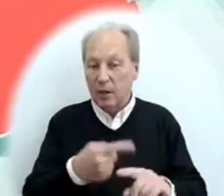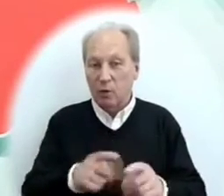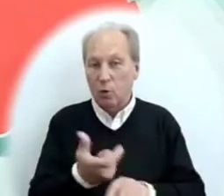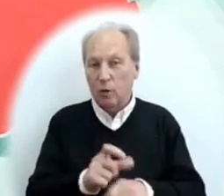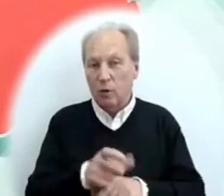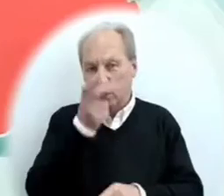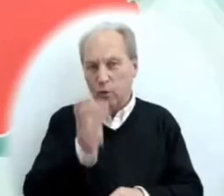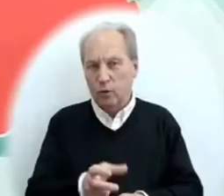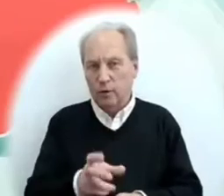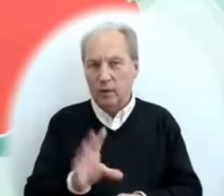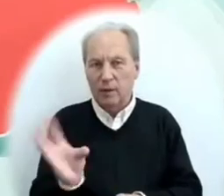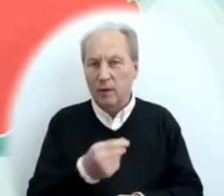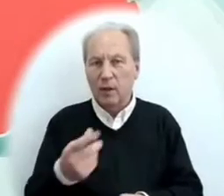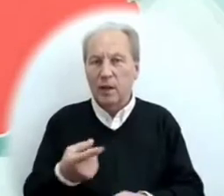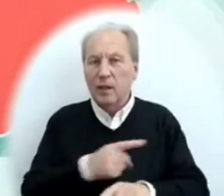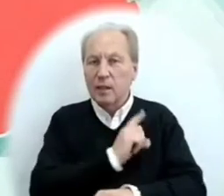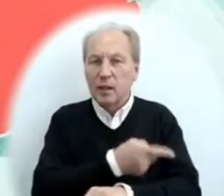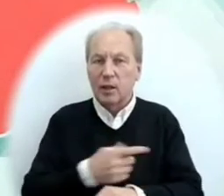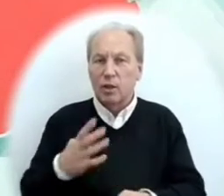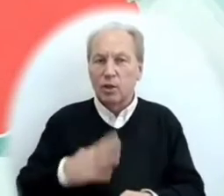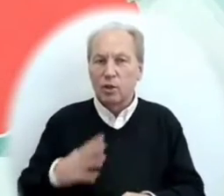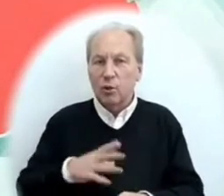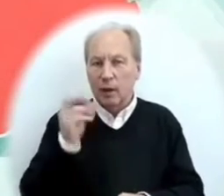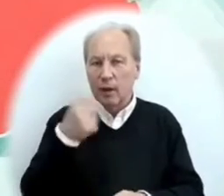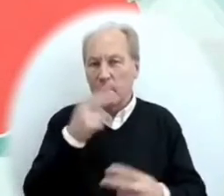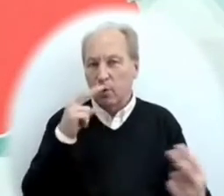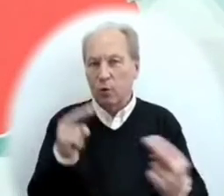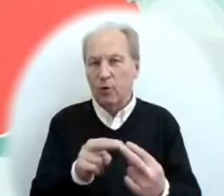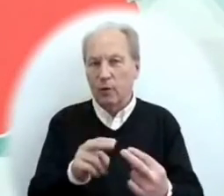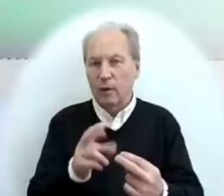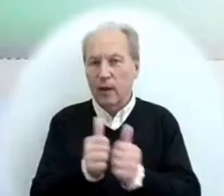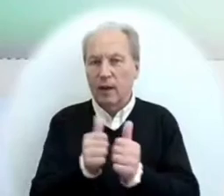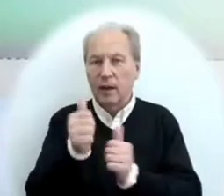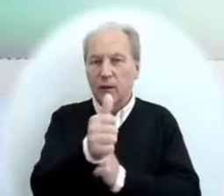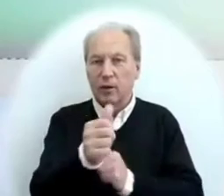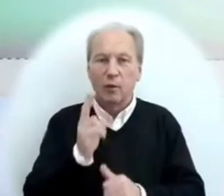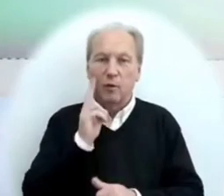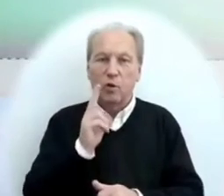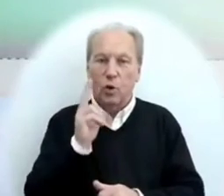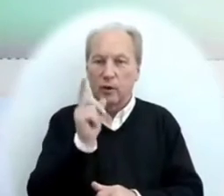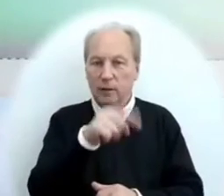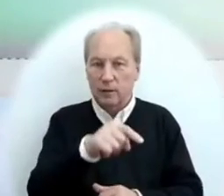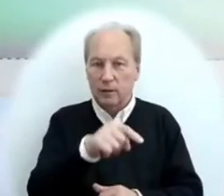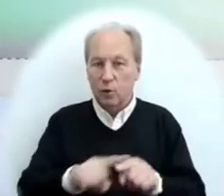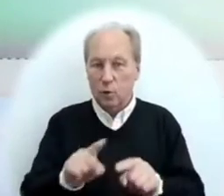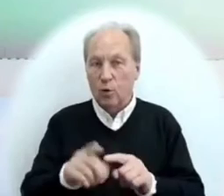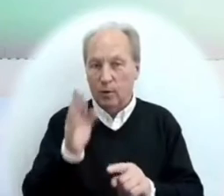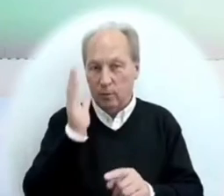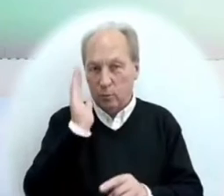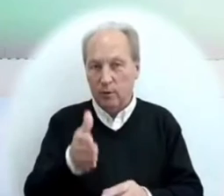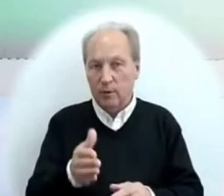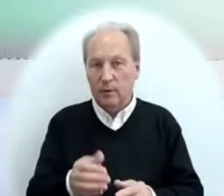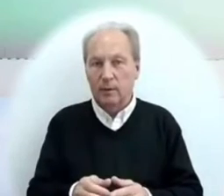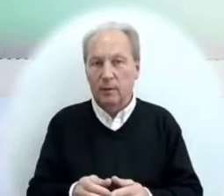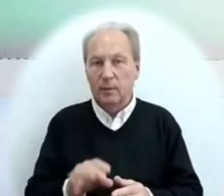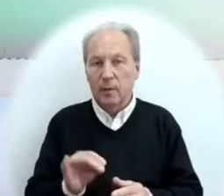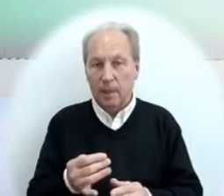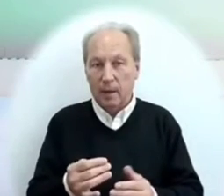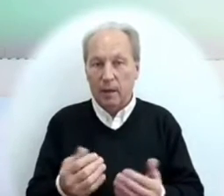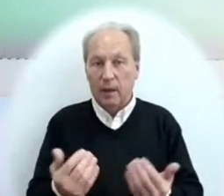конечно, все очень сильно ждем, когда мы увидимся на лидерском форуме в Сочи. Это произойдет очень скоро. Вот. И к